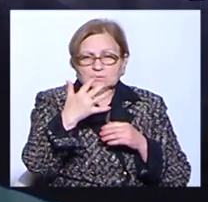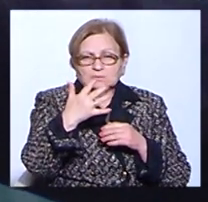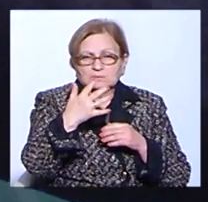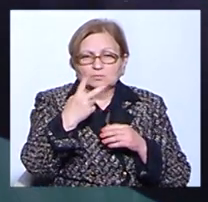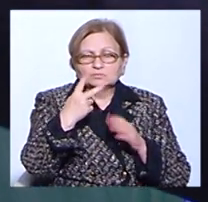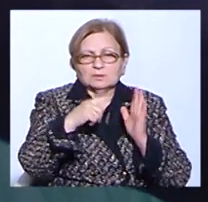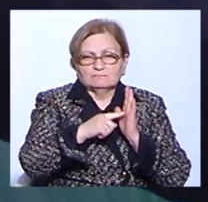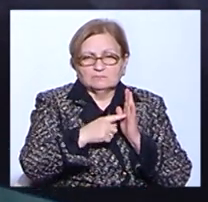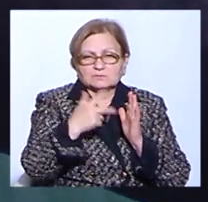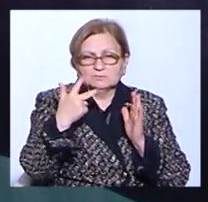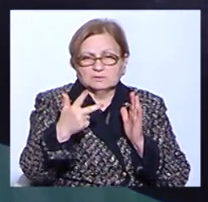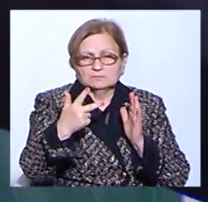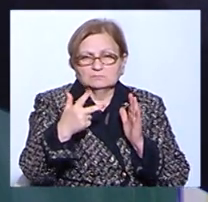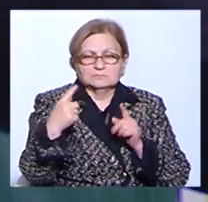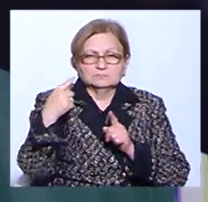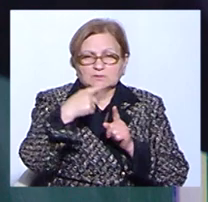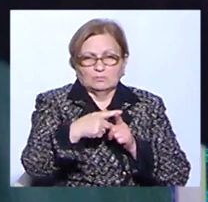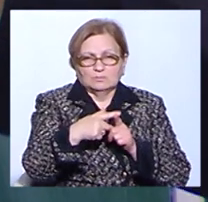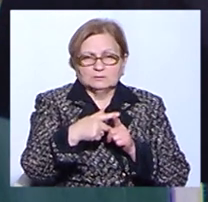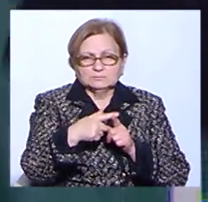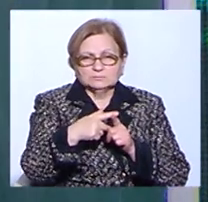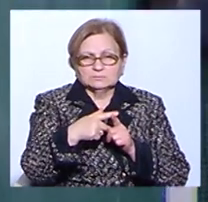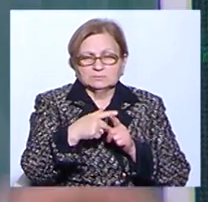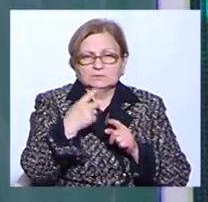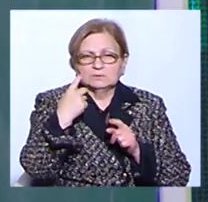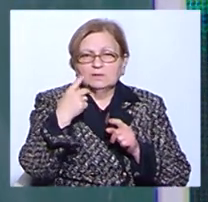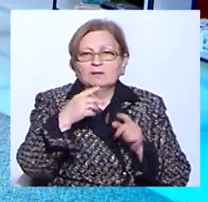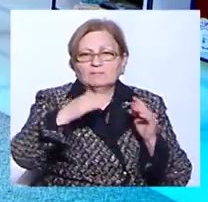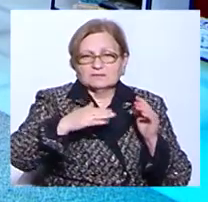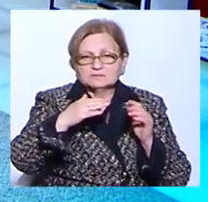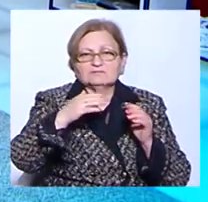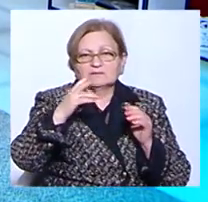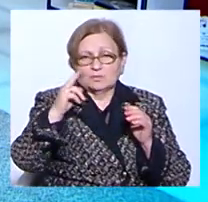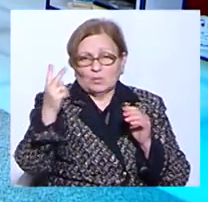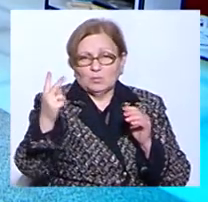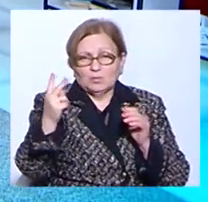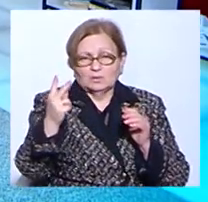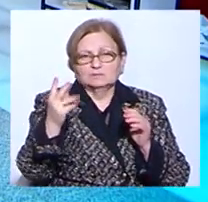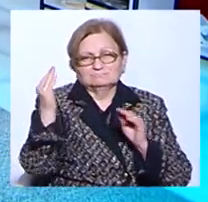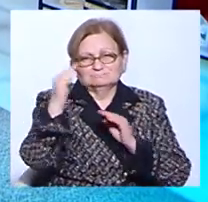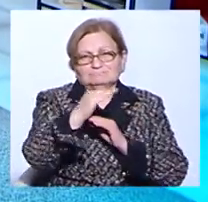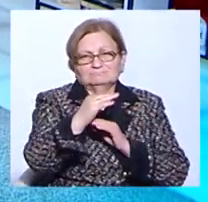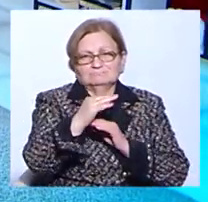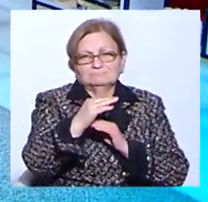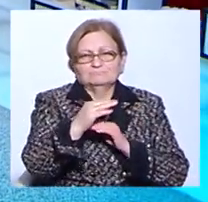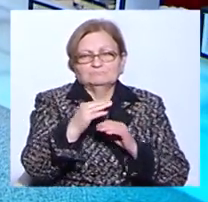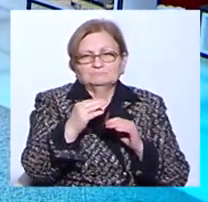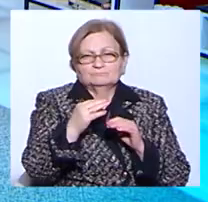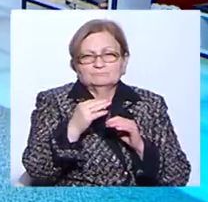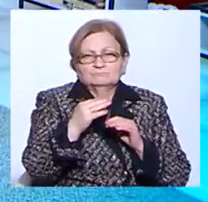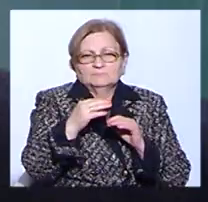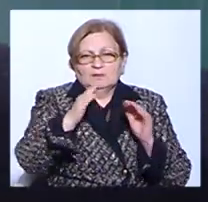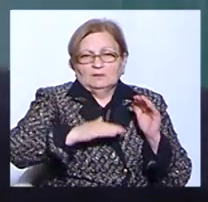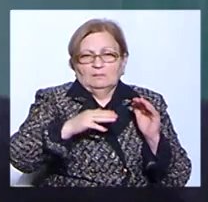უნდა გავამრავლოს 3-ზე, დაუმატო რიცხველი და აი ეს რიცხვი ჩაიწერება რიცხველში,